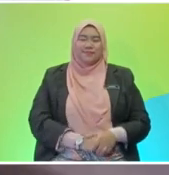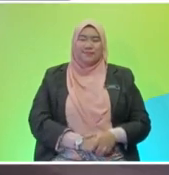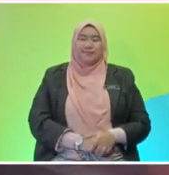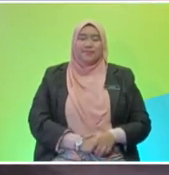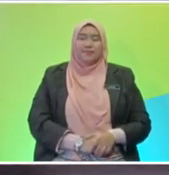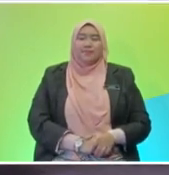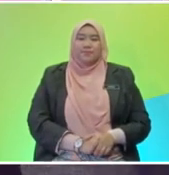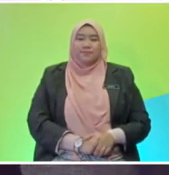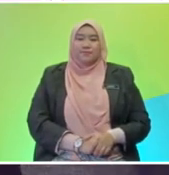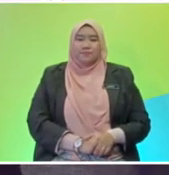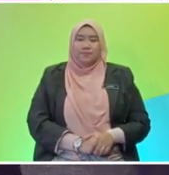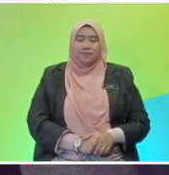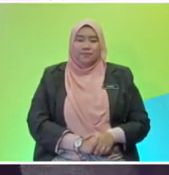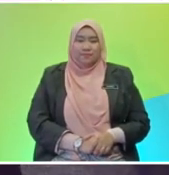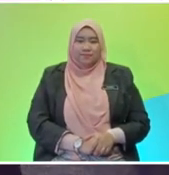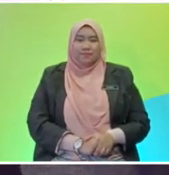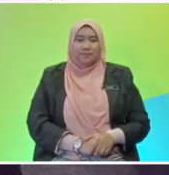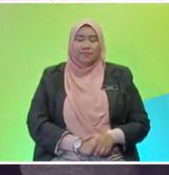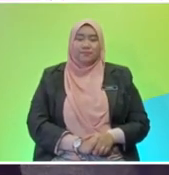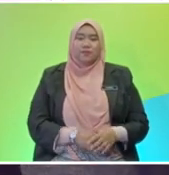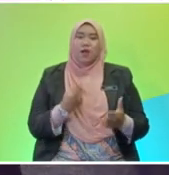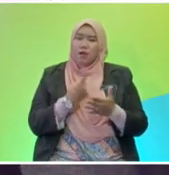ini yang saya aduh